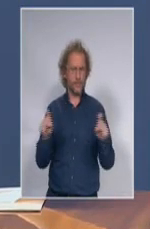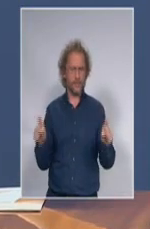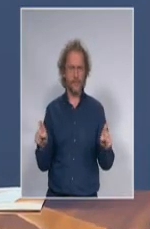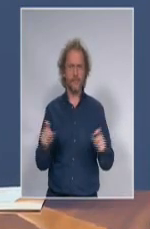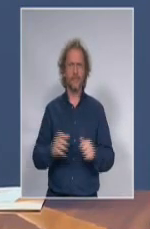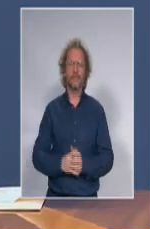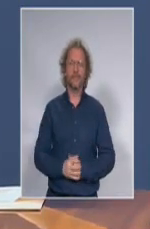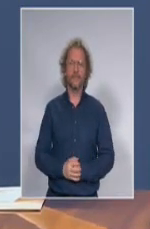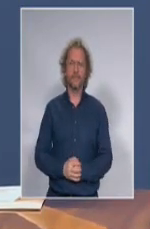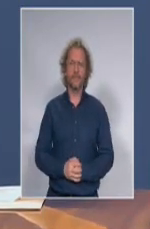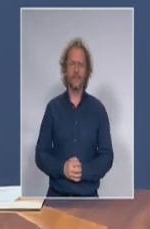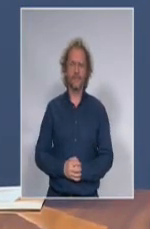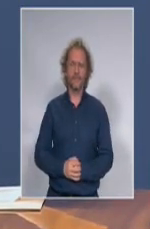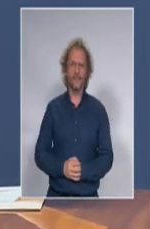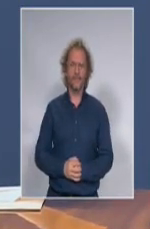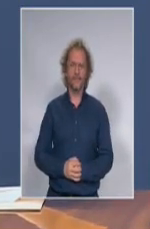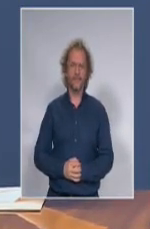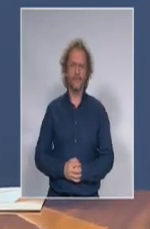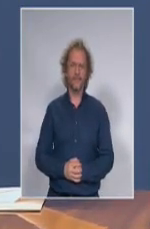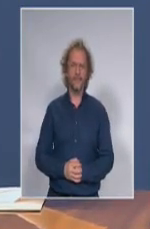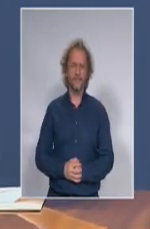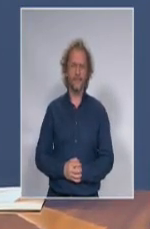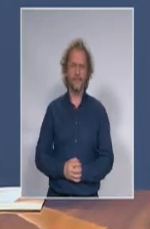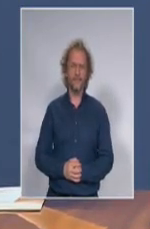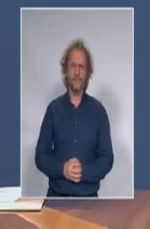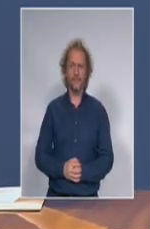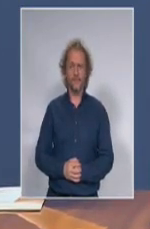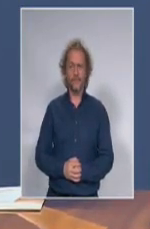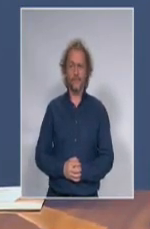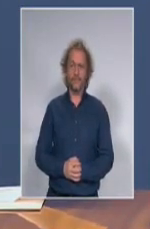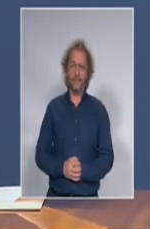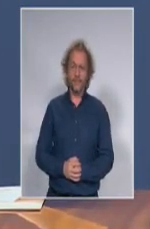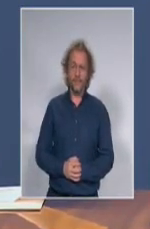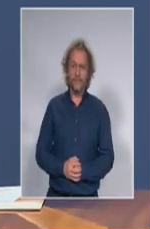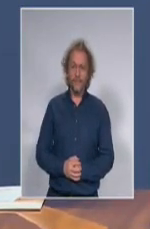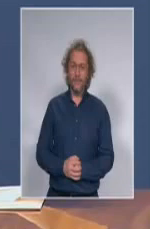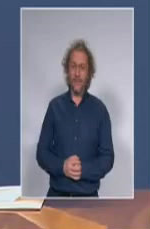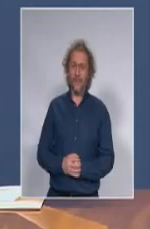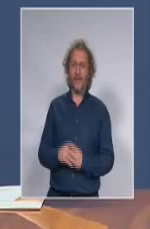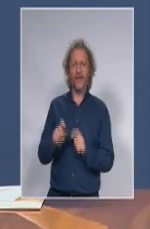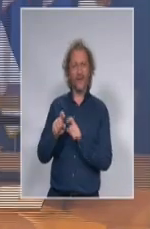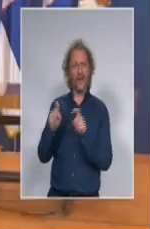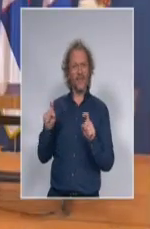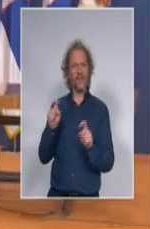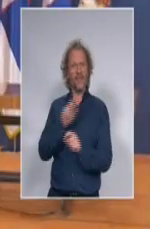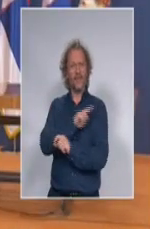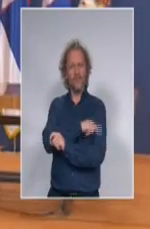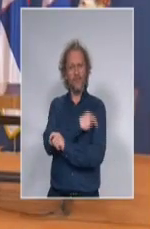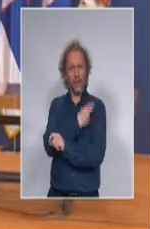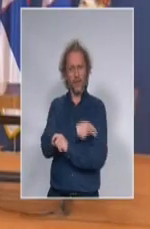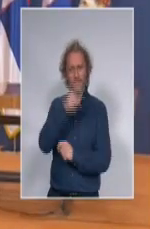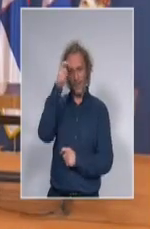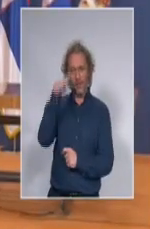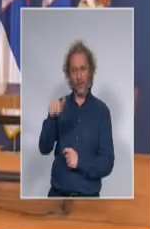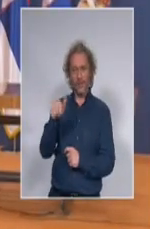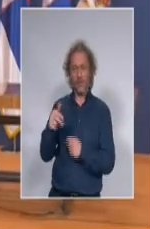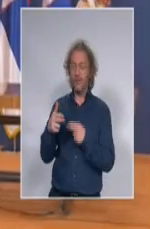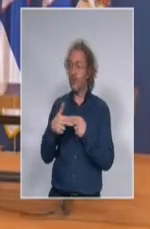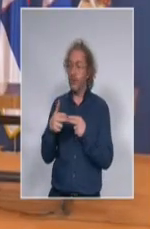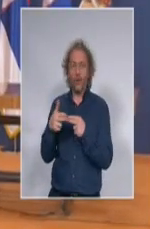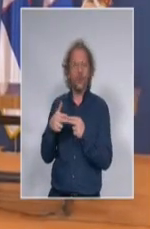Nama je infektivna klinika u Beogradu gotovo puna. Prelazimo